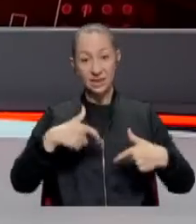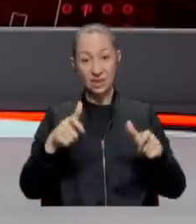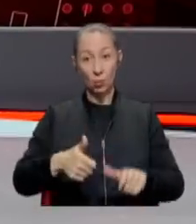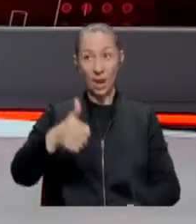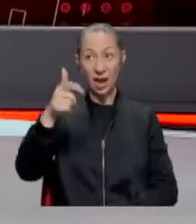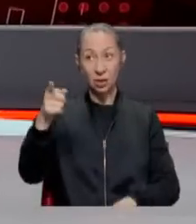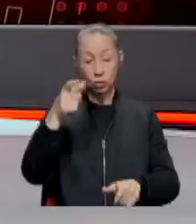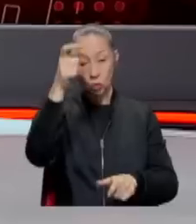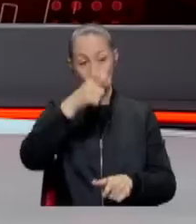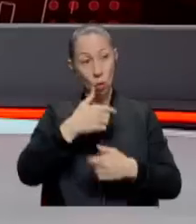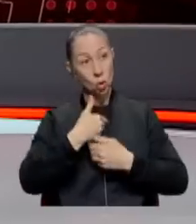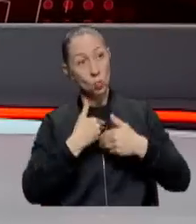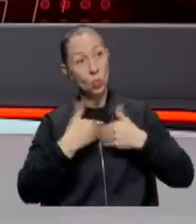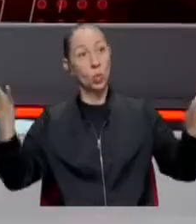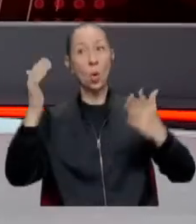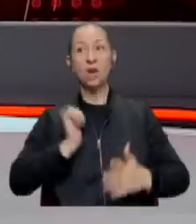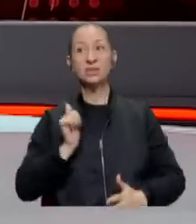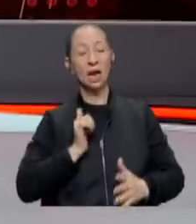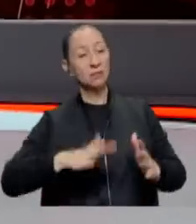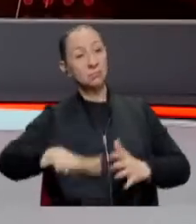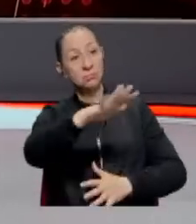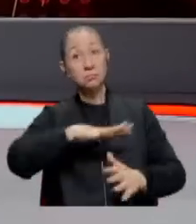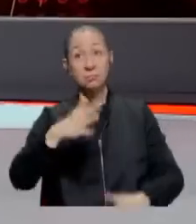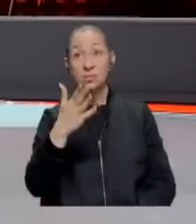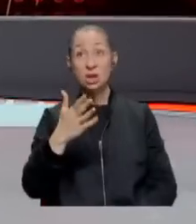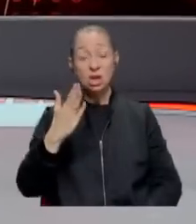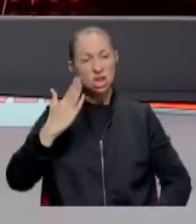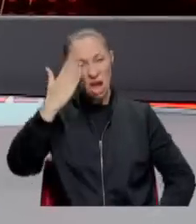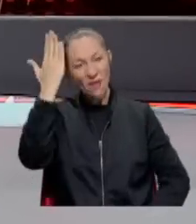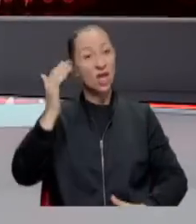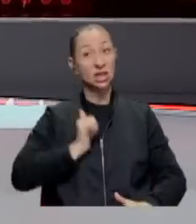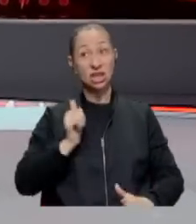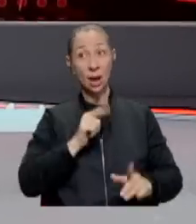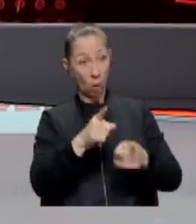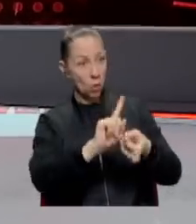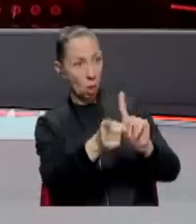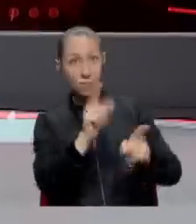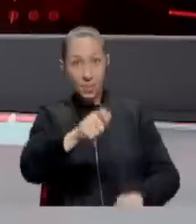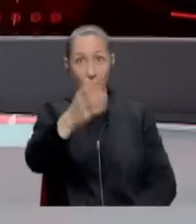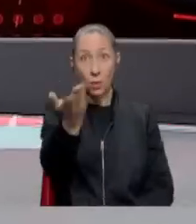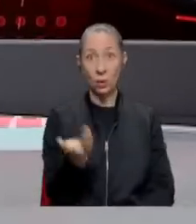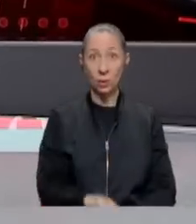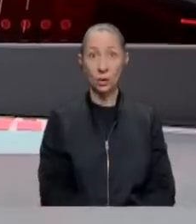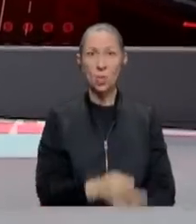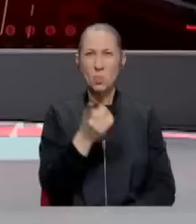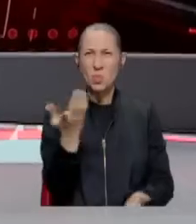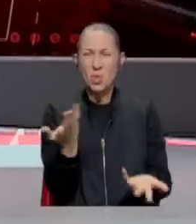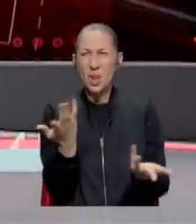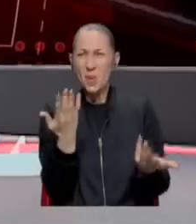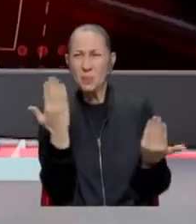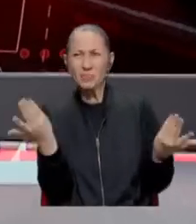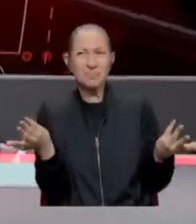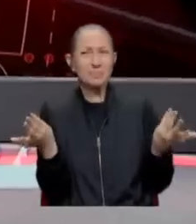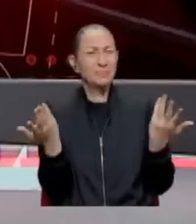Savunma Bakanlığı Bu ülkenin koca ordusunu Şanlı ordusunu böyle mi yönetiyor Bu ne la